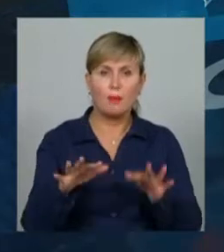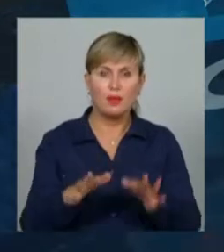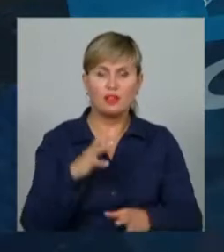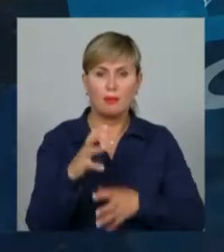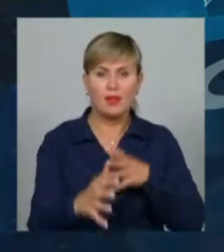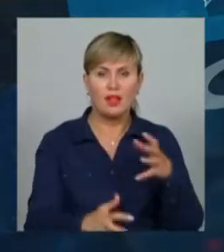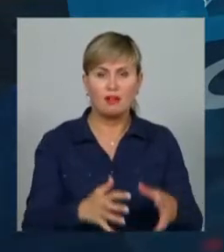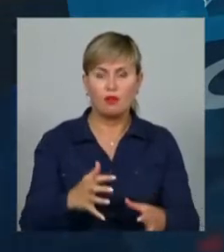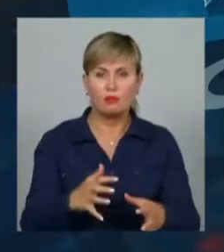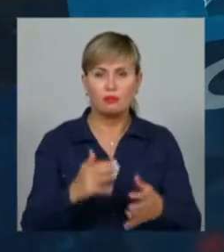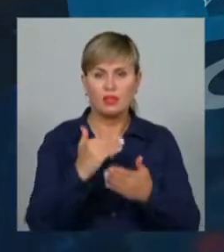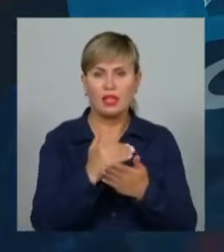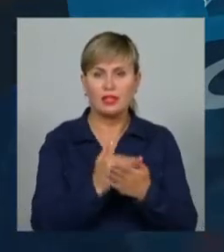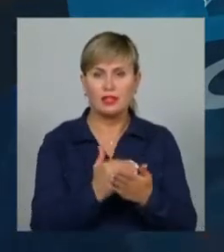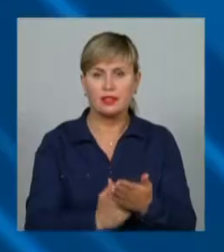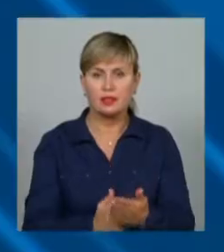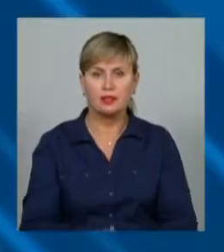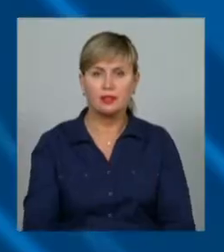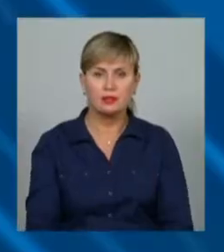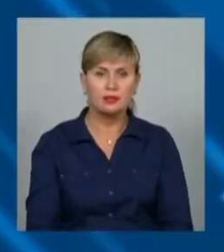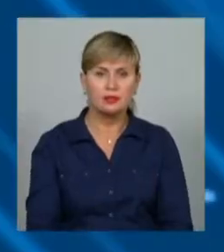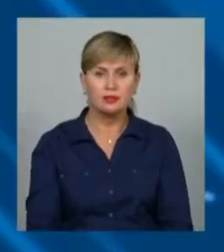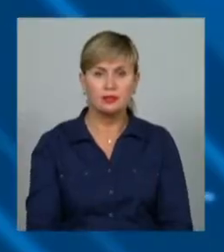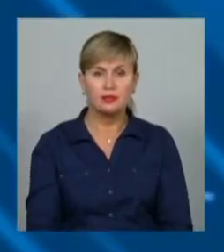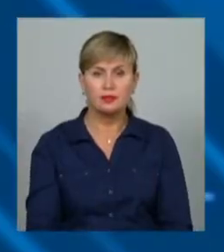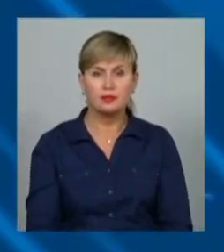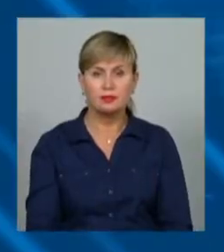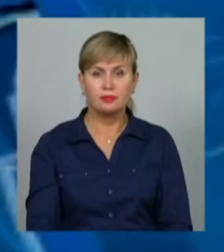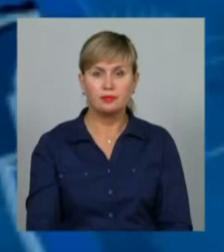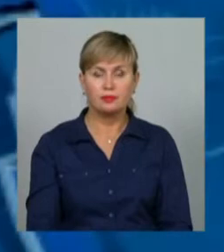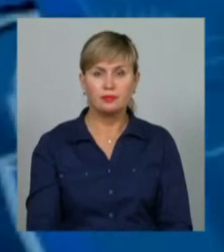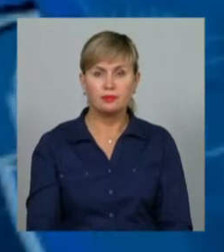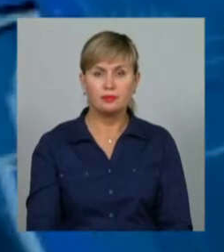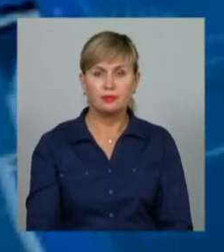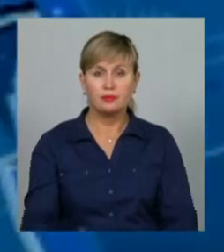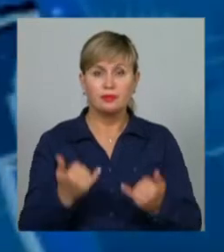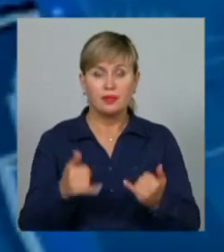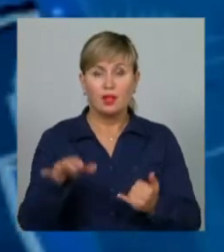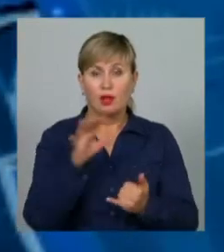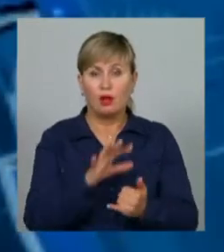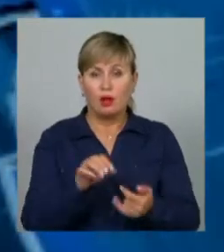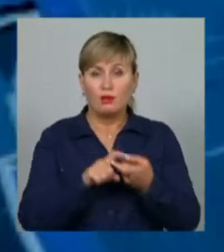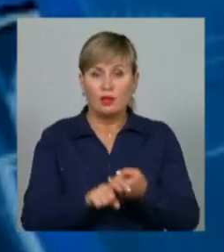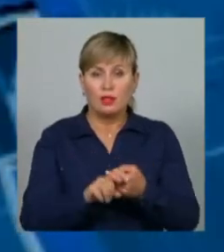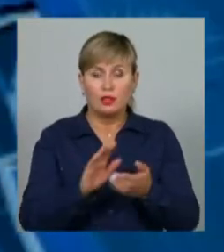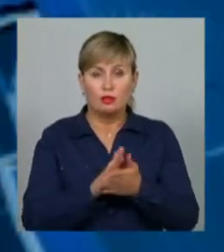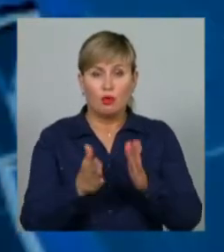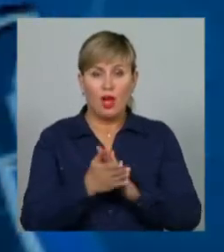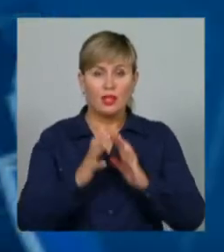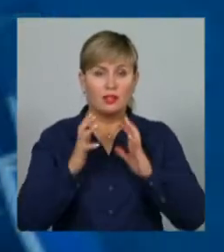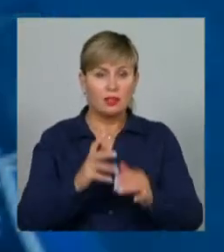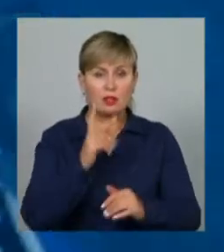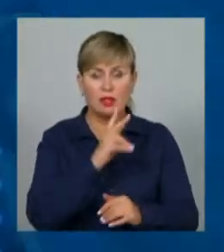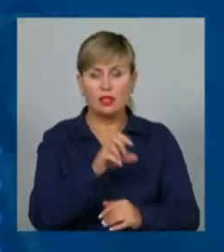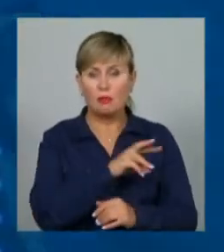место в мировом антирейтинге. А теперь об эпидситуации в мире. Несмотря на